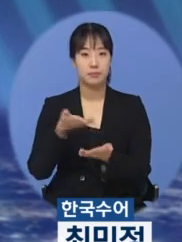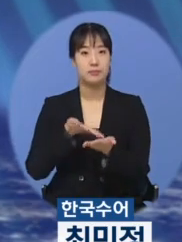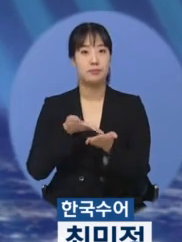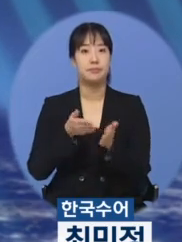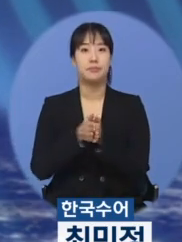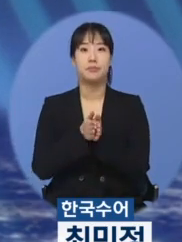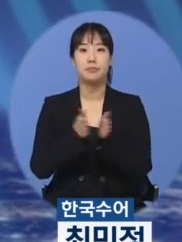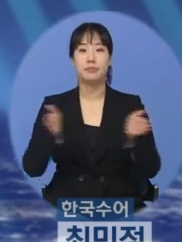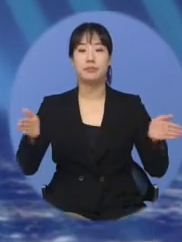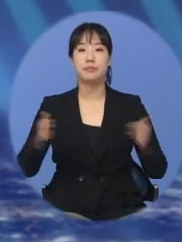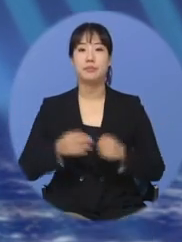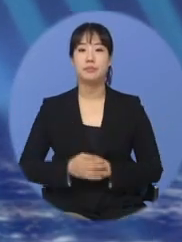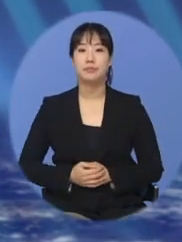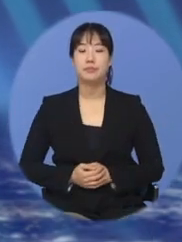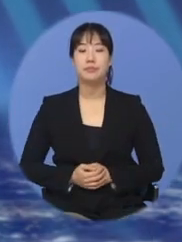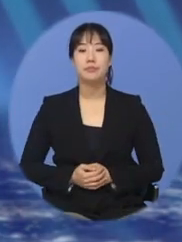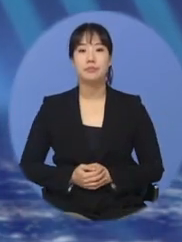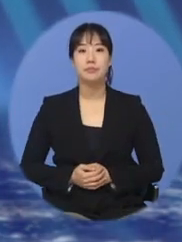이어서 목포에서 전해드리겠습니다.